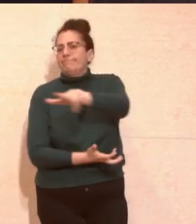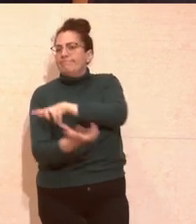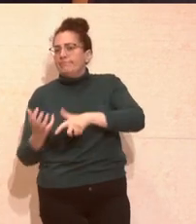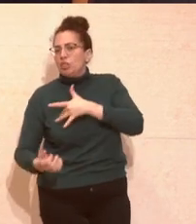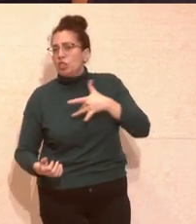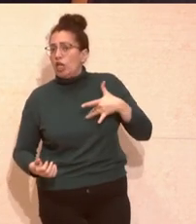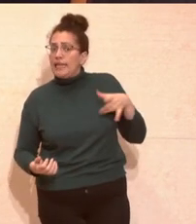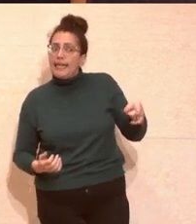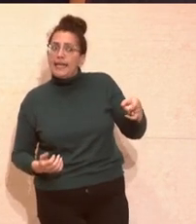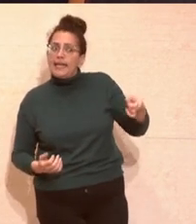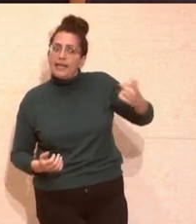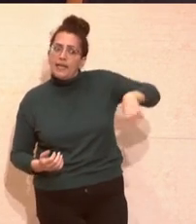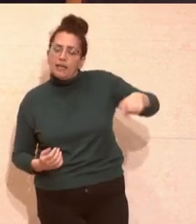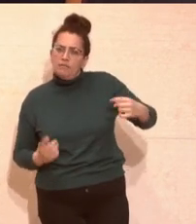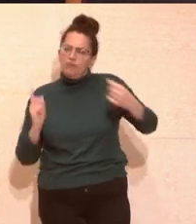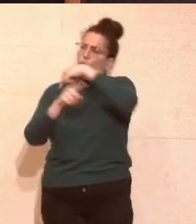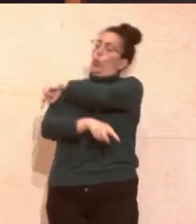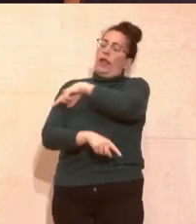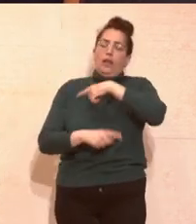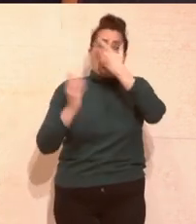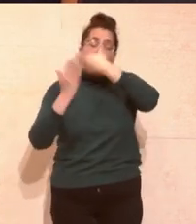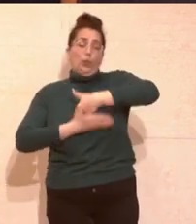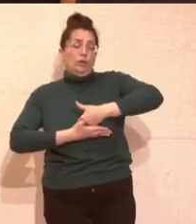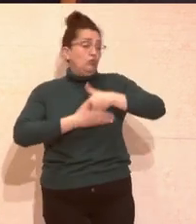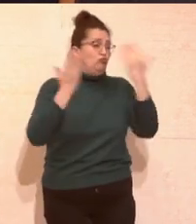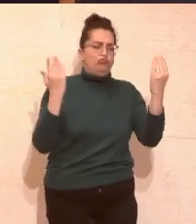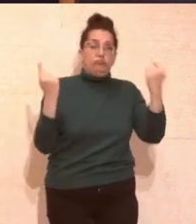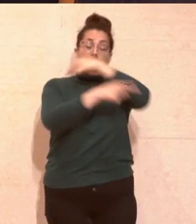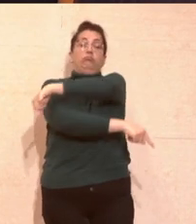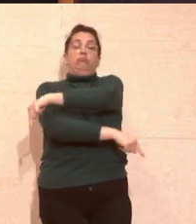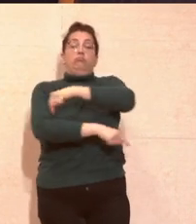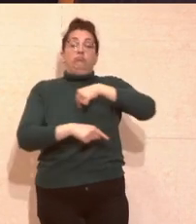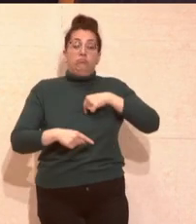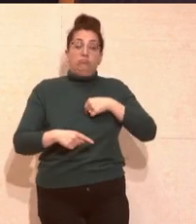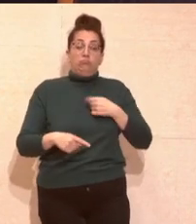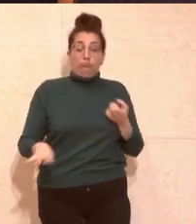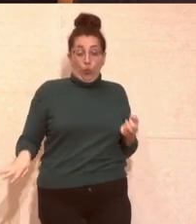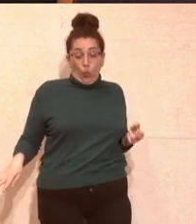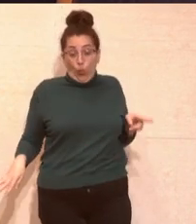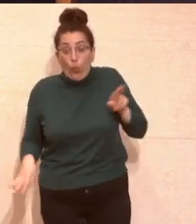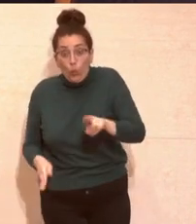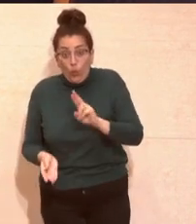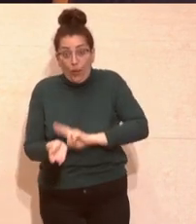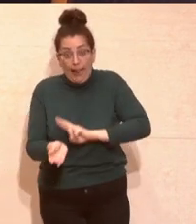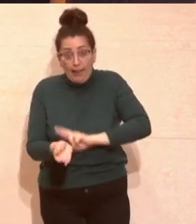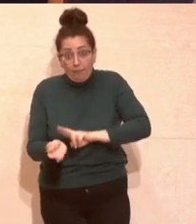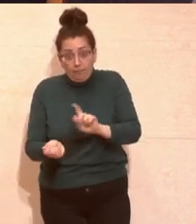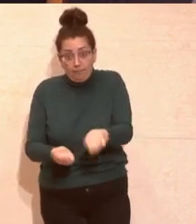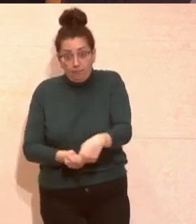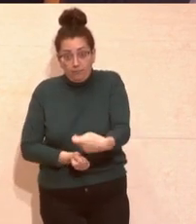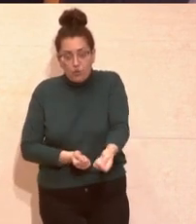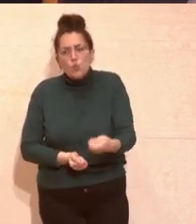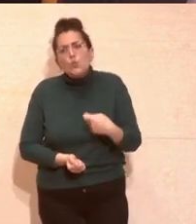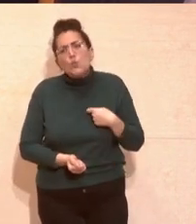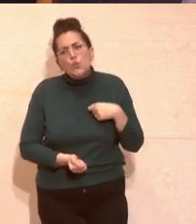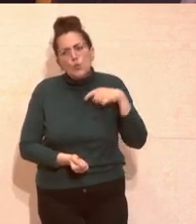ils ont complètement été inversés, hein, jour-nuit, et beaucoup de difficultés à reprendre un rythme. Tout à fait. Avec,